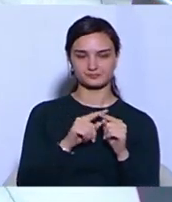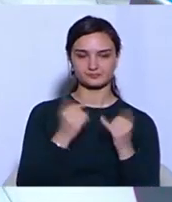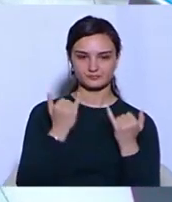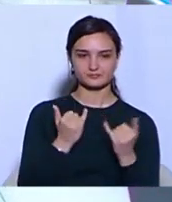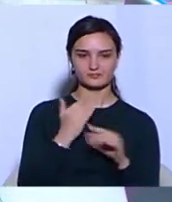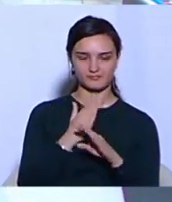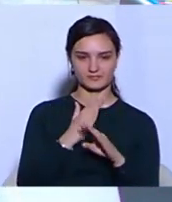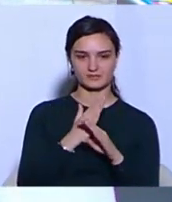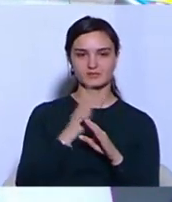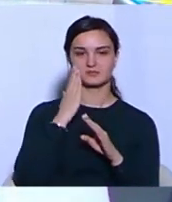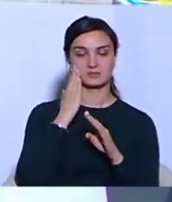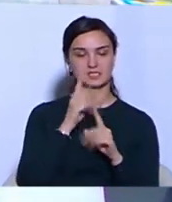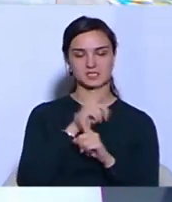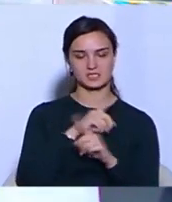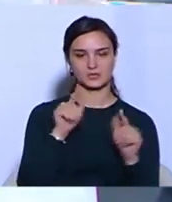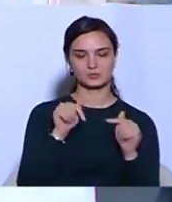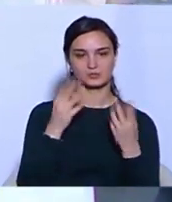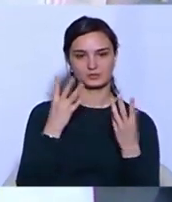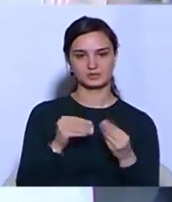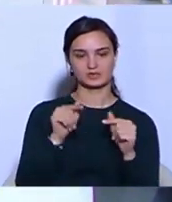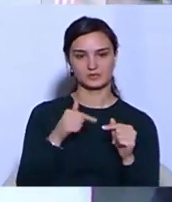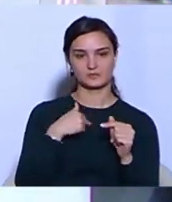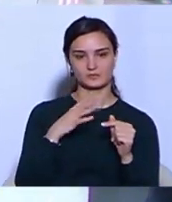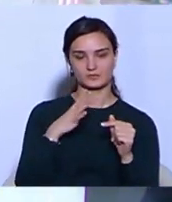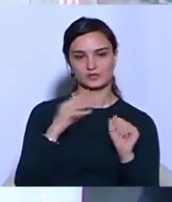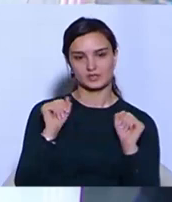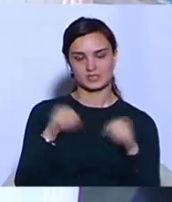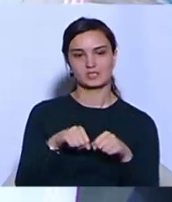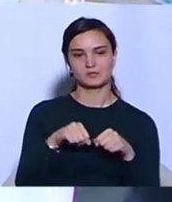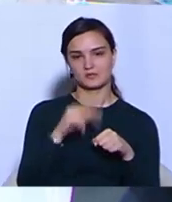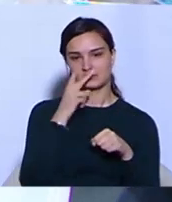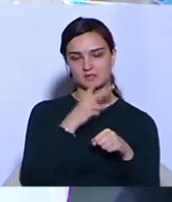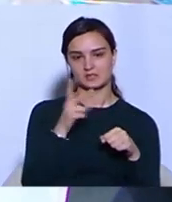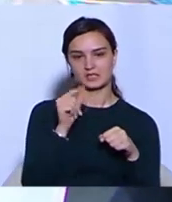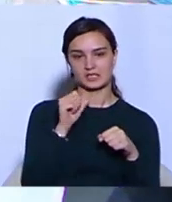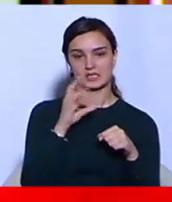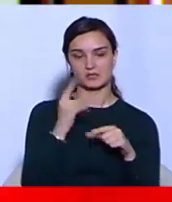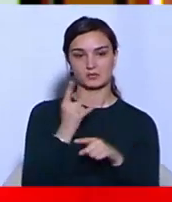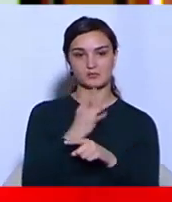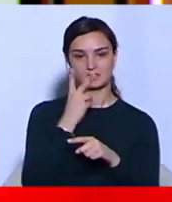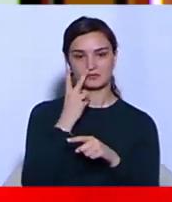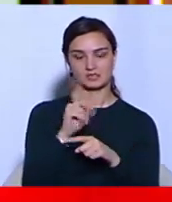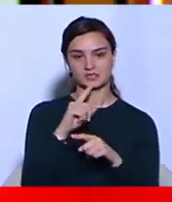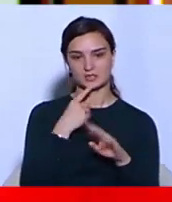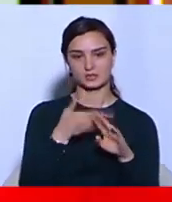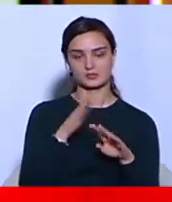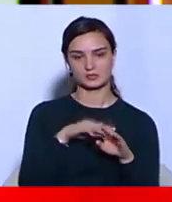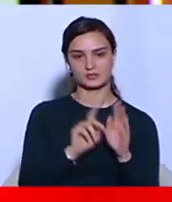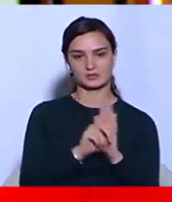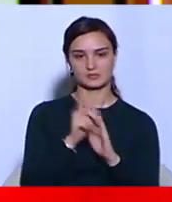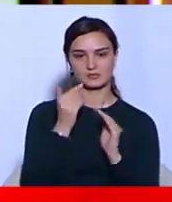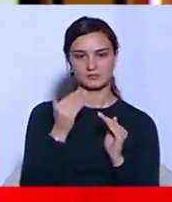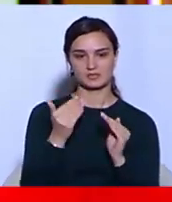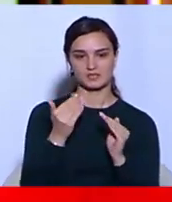დღეს გვაქვს მართლაც განსაკუთრებული დღე. ჩვენ გვქონდა შესაძლებლობა გვენახა თემიკო პირველად რა სირთულეებით დაიწყო